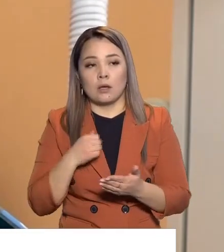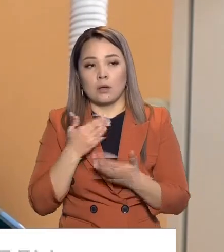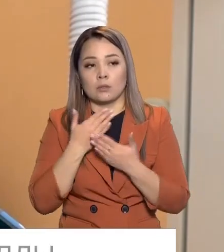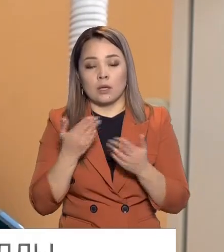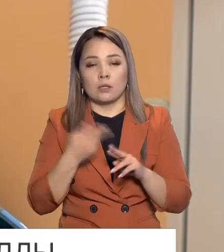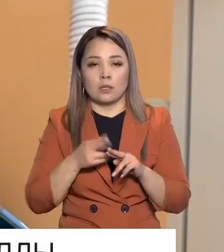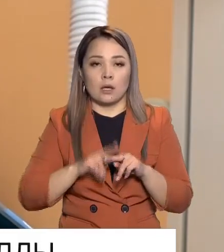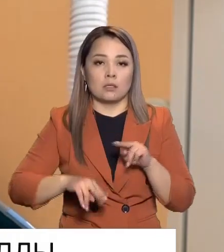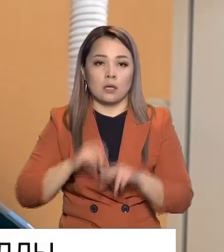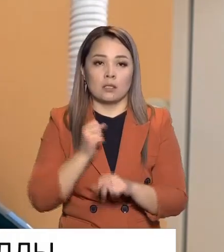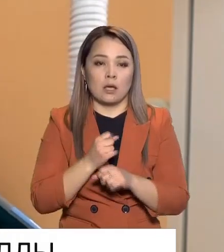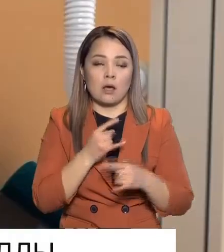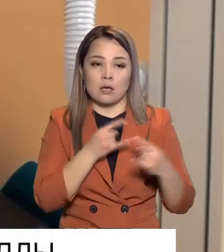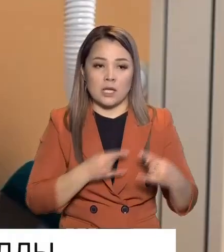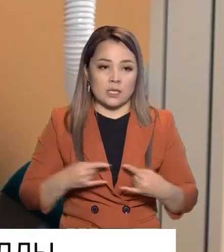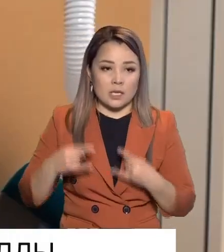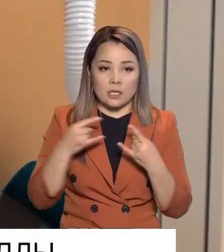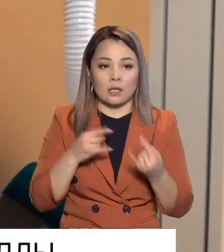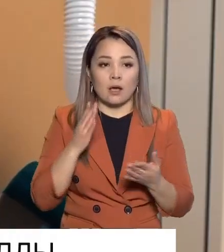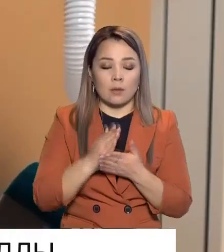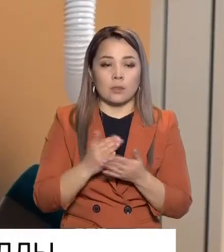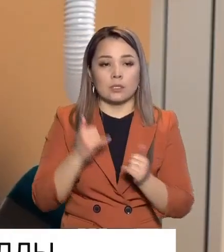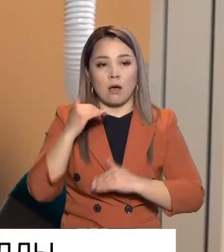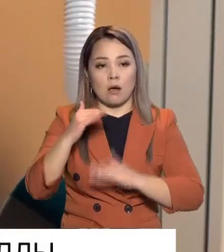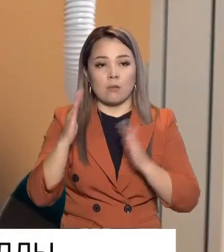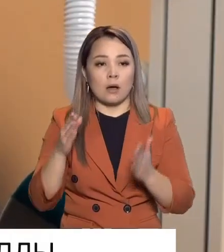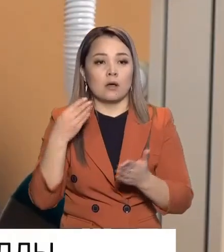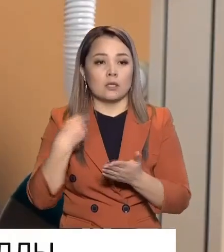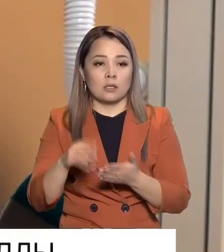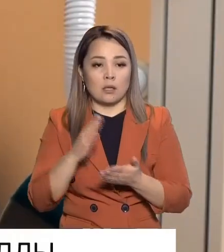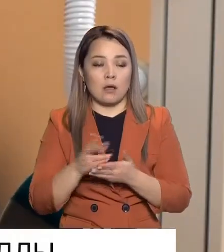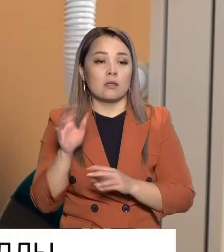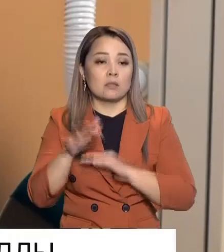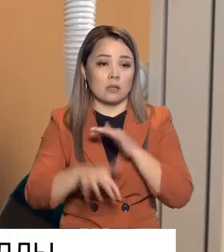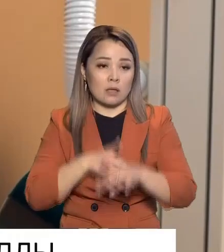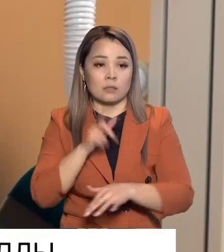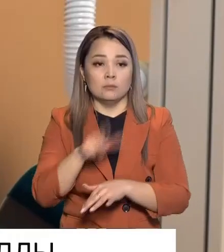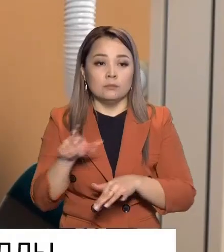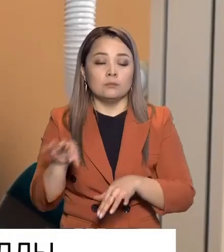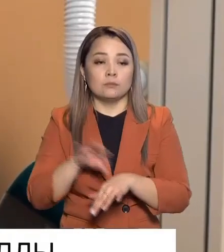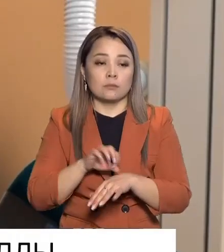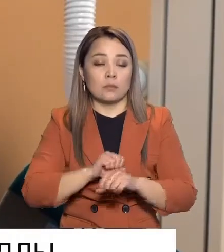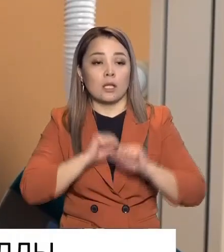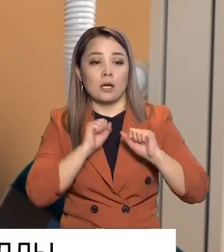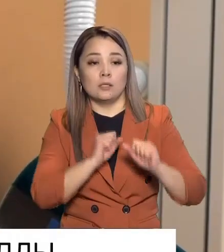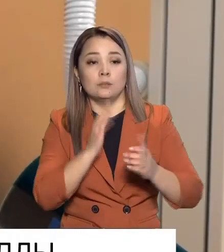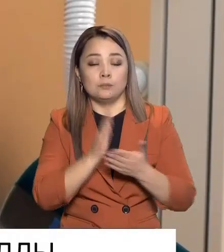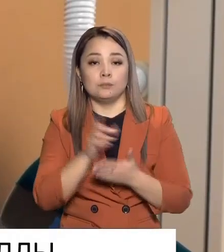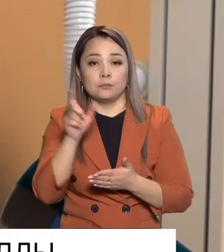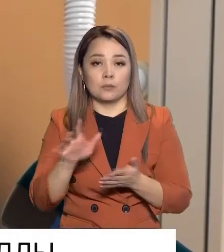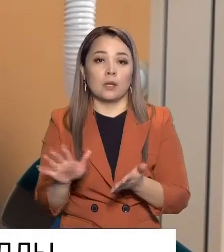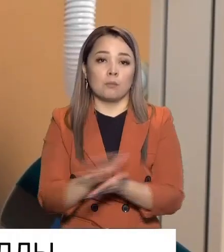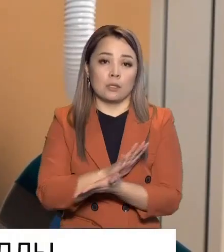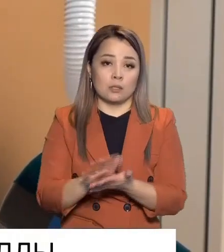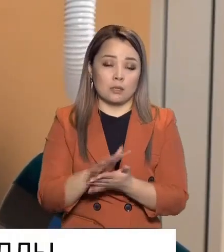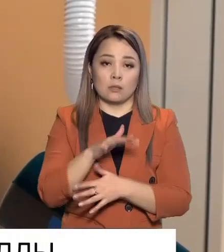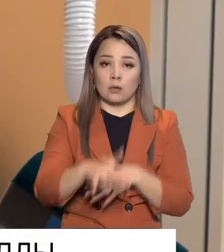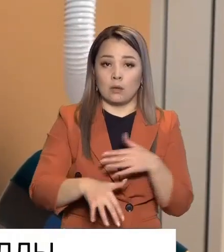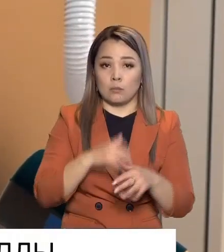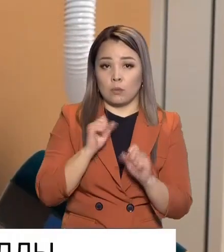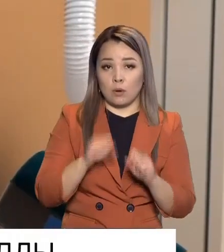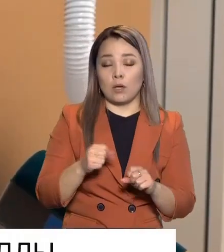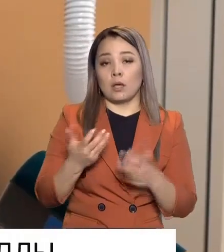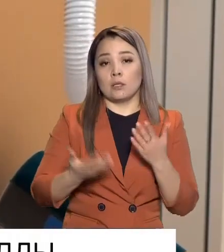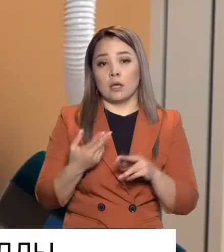алып отырғаным осы рентген аппараты. Келген бізге пациенттер сақтандырылған болса, тегін алады.